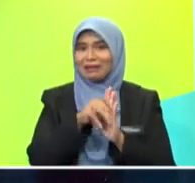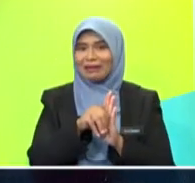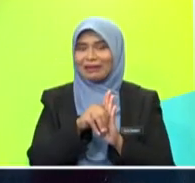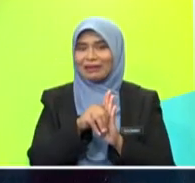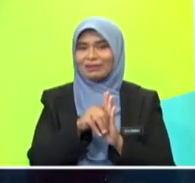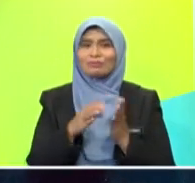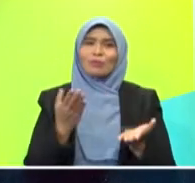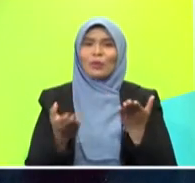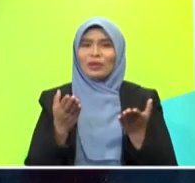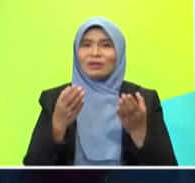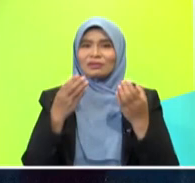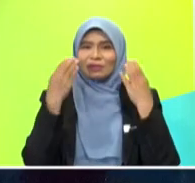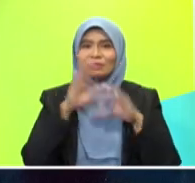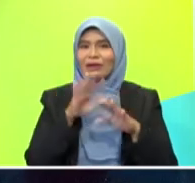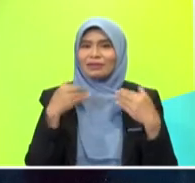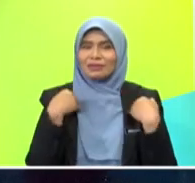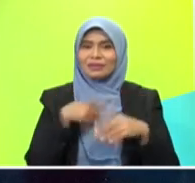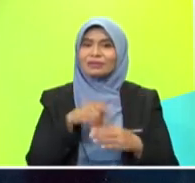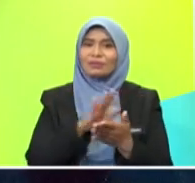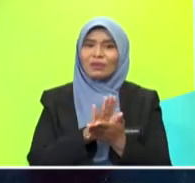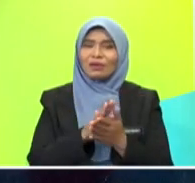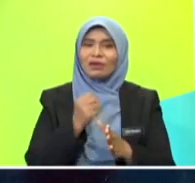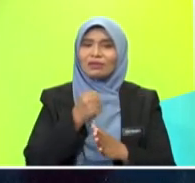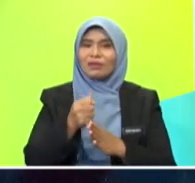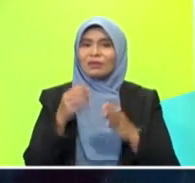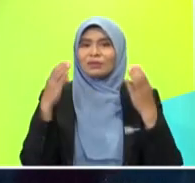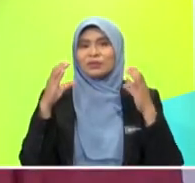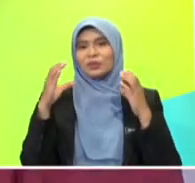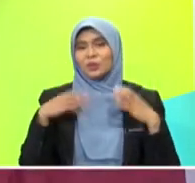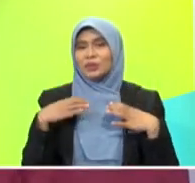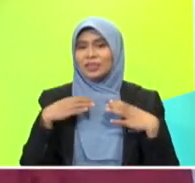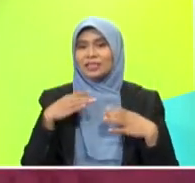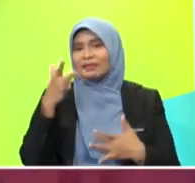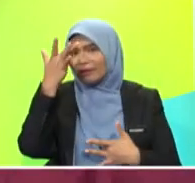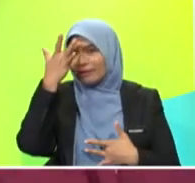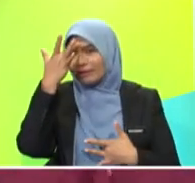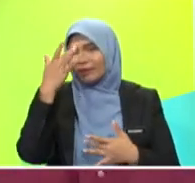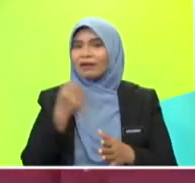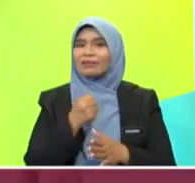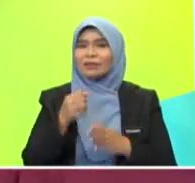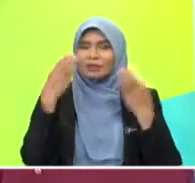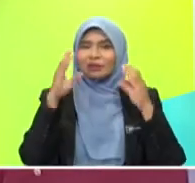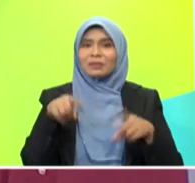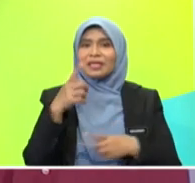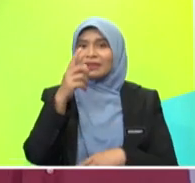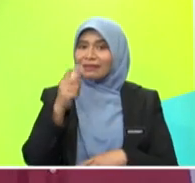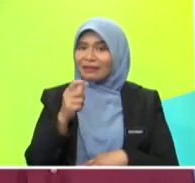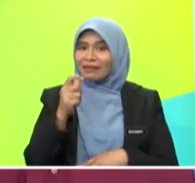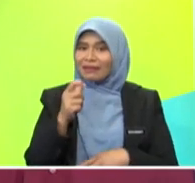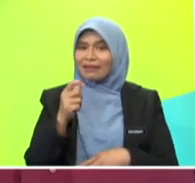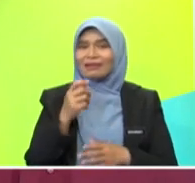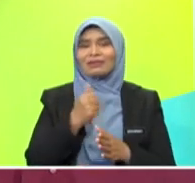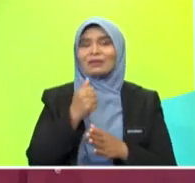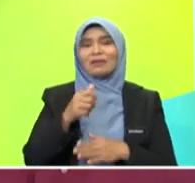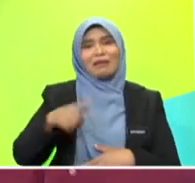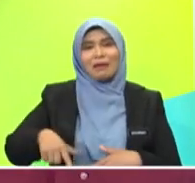tidak datang ke sekolah ataupun cuti sakit ataupun pergi ke tandas dan lewat masuk ke kelas